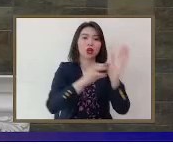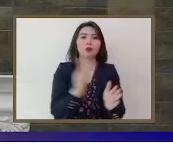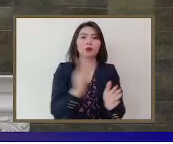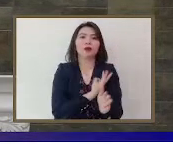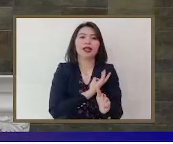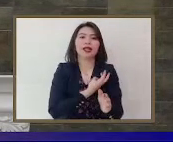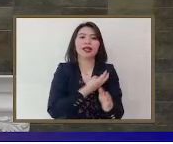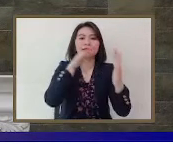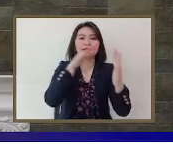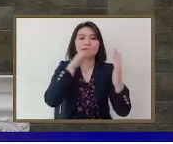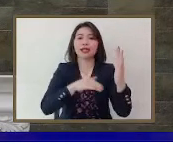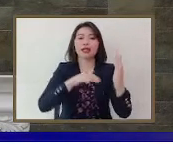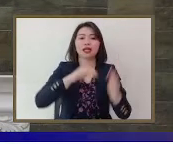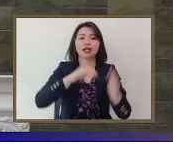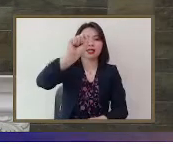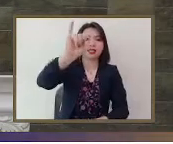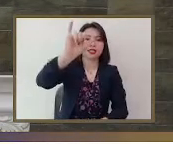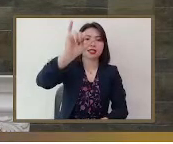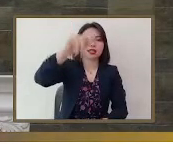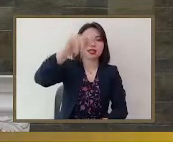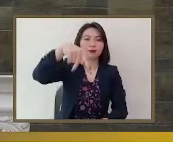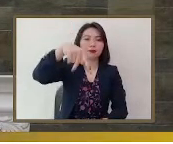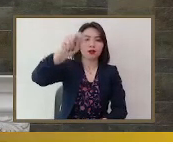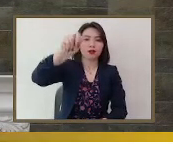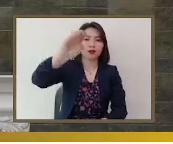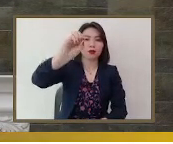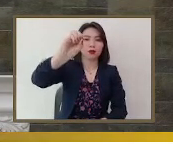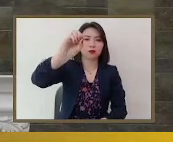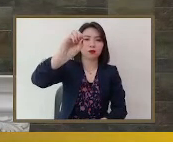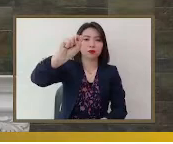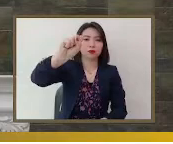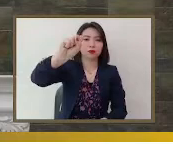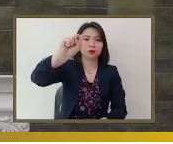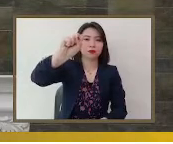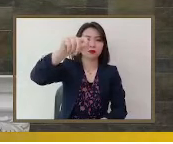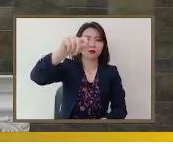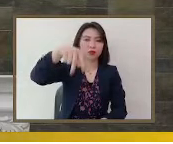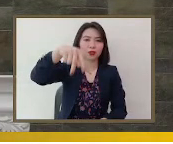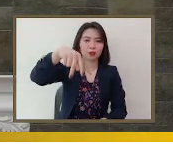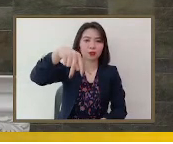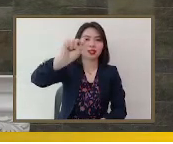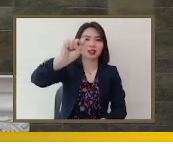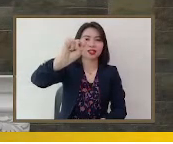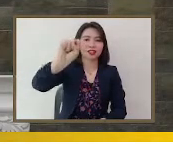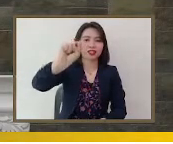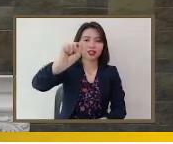ibig sabihin parts, okay? And ibig sabihin